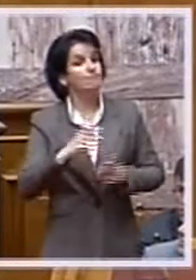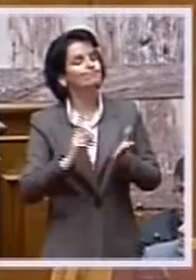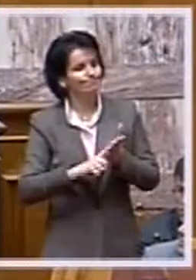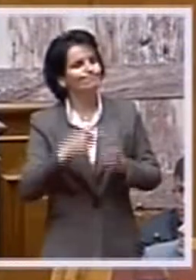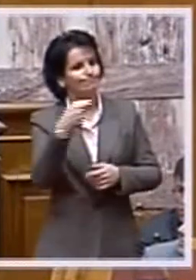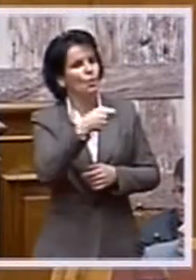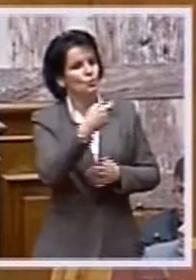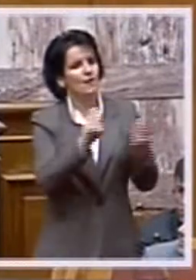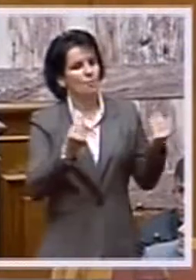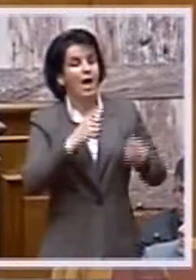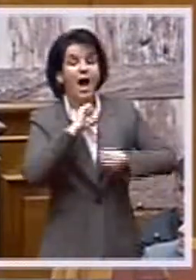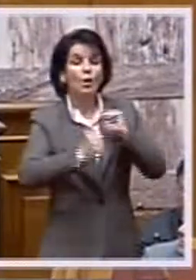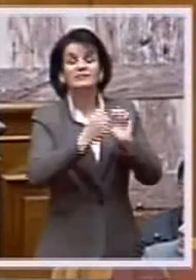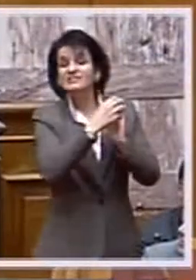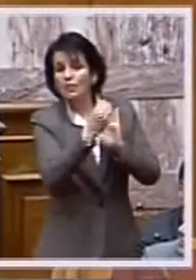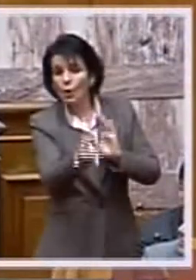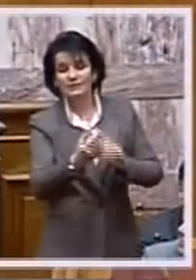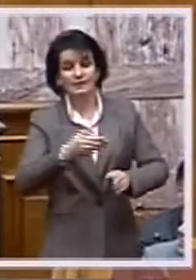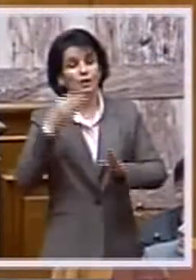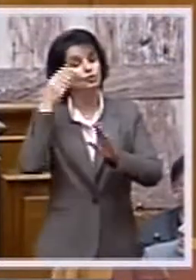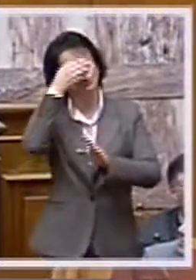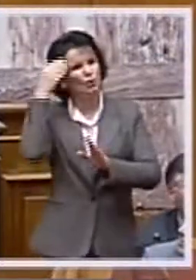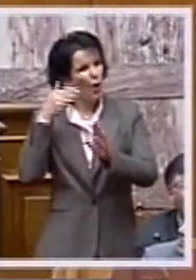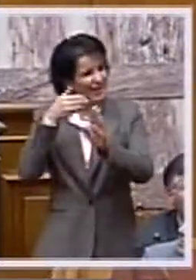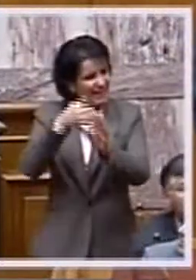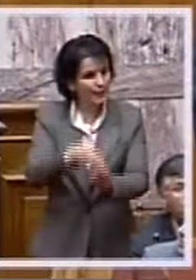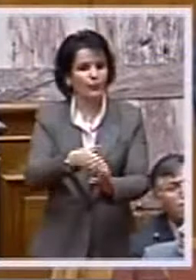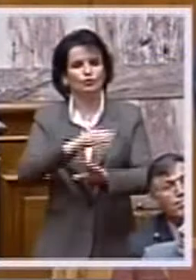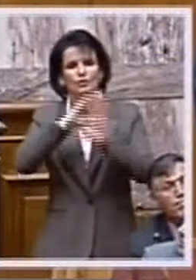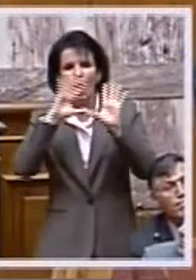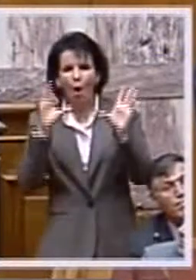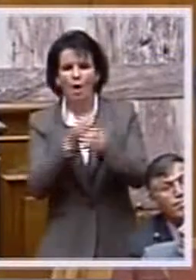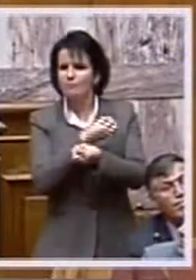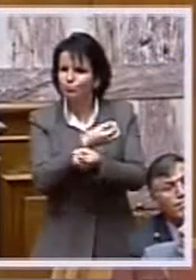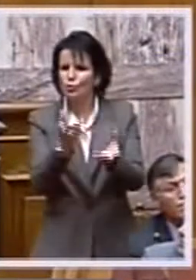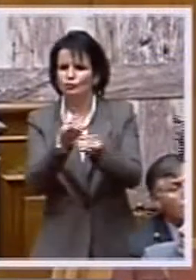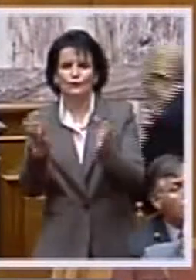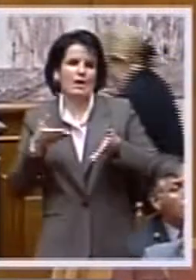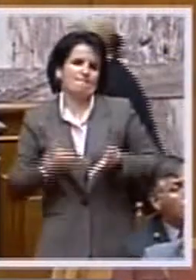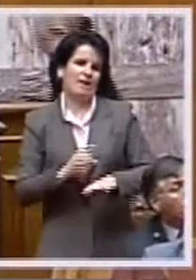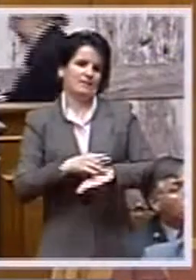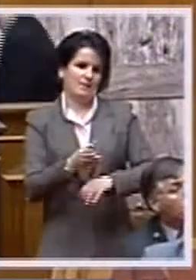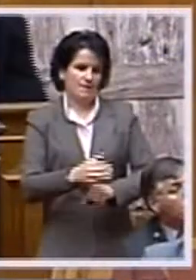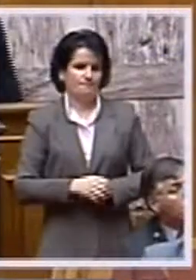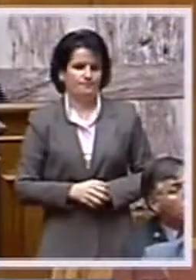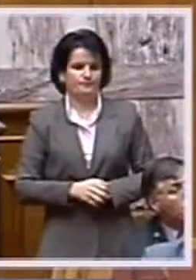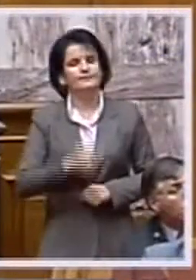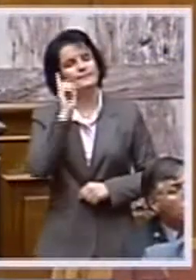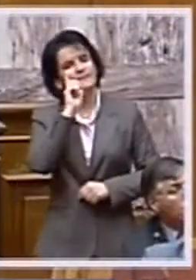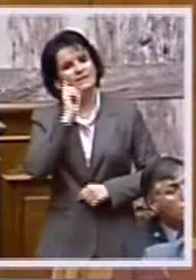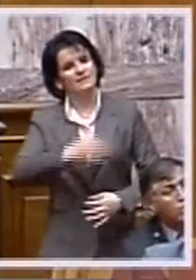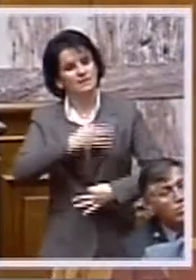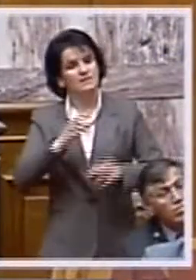την αγωνιστικότητα που διδάσκετε, για το ήθος που προβάλλετε, για όλα όσα προσφέρετε στην πατρίδα μας. Κυρίες και κύριοι